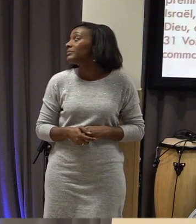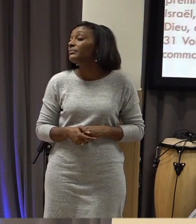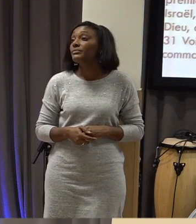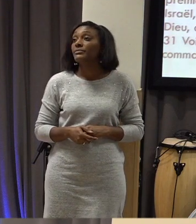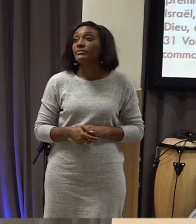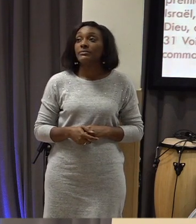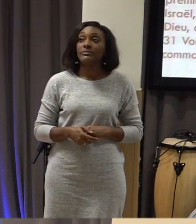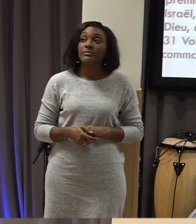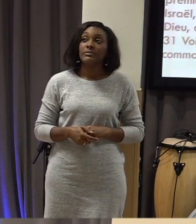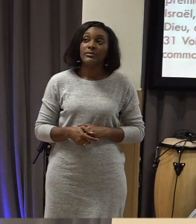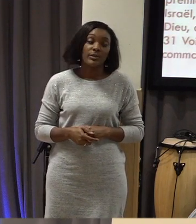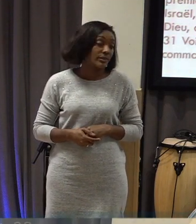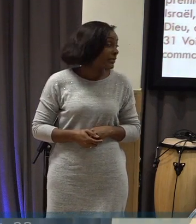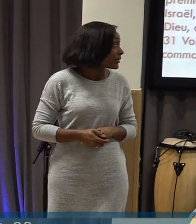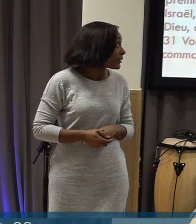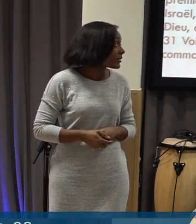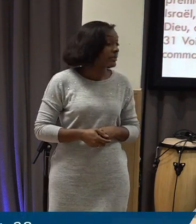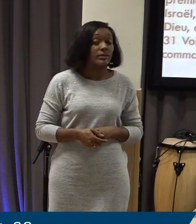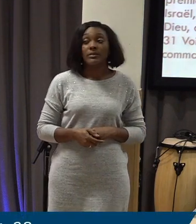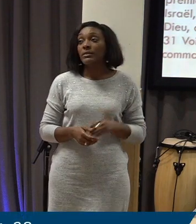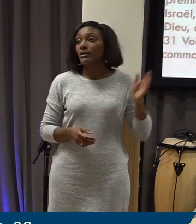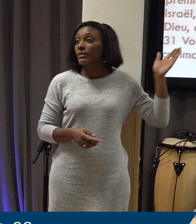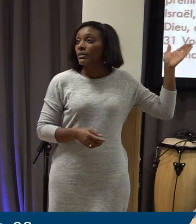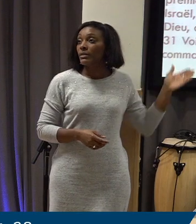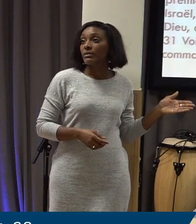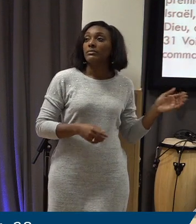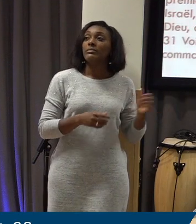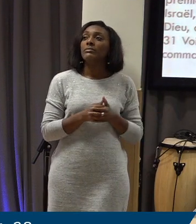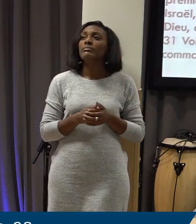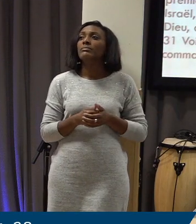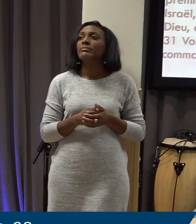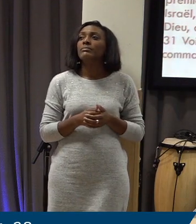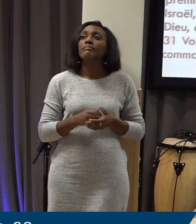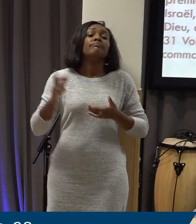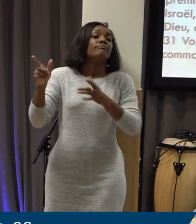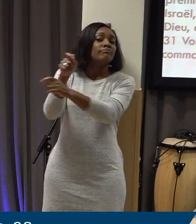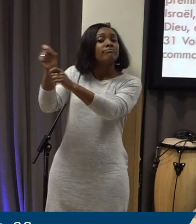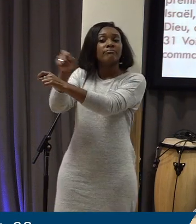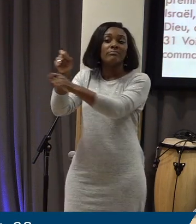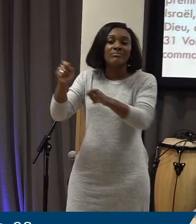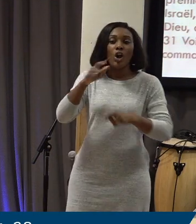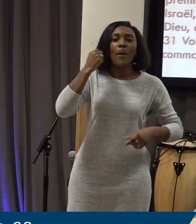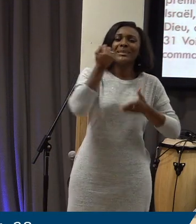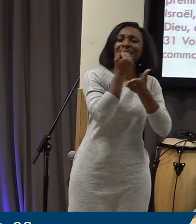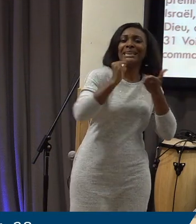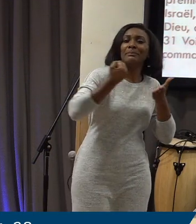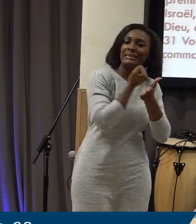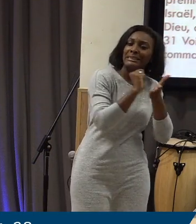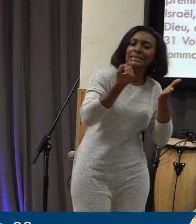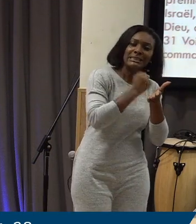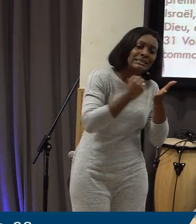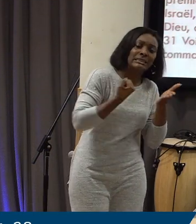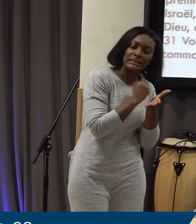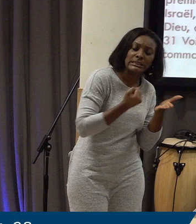Marc 12, verset 28. Un des scribes qui les avait entendus discuter, sachant que Jésus avait